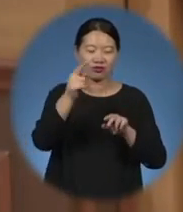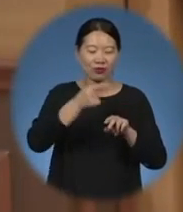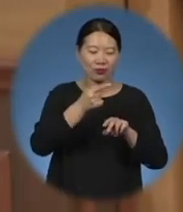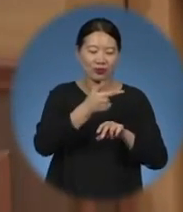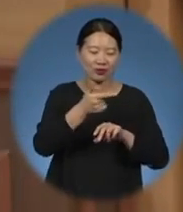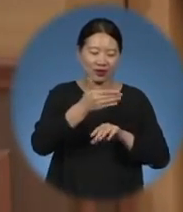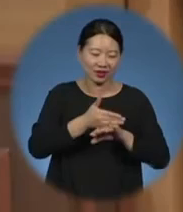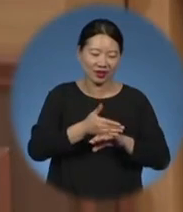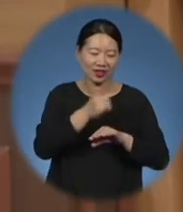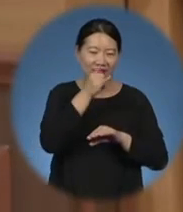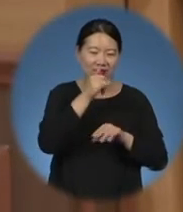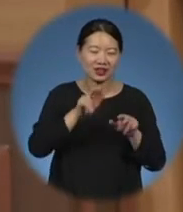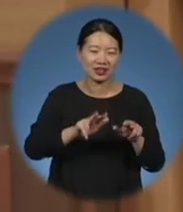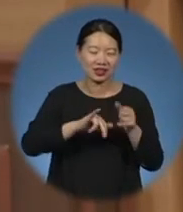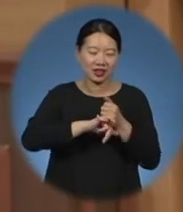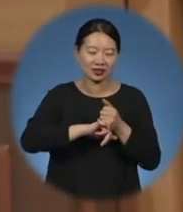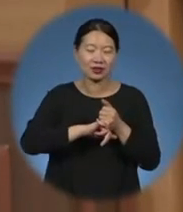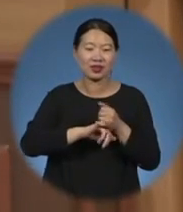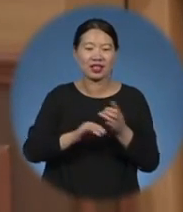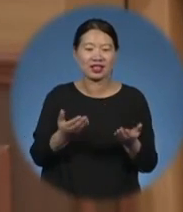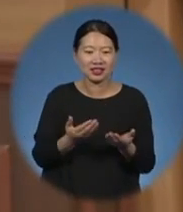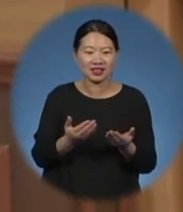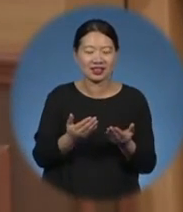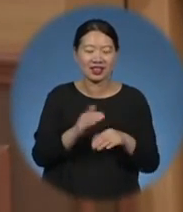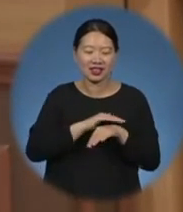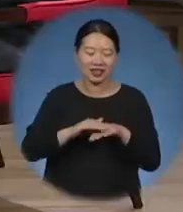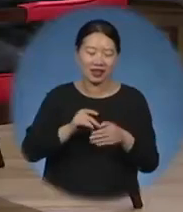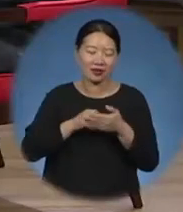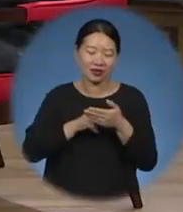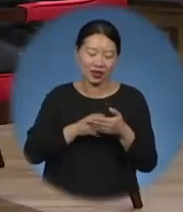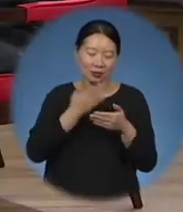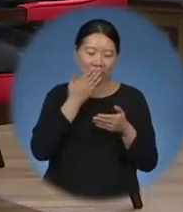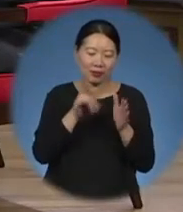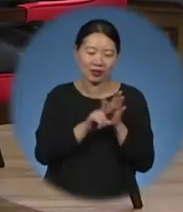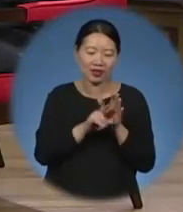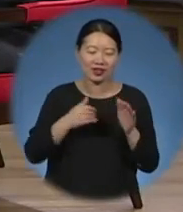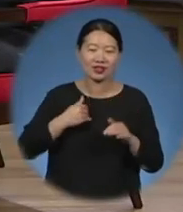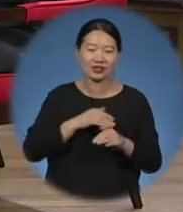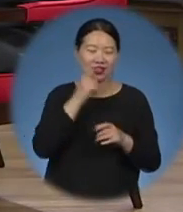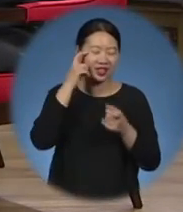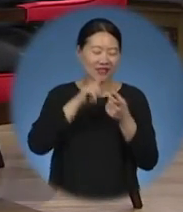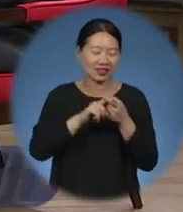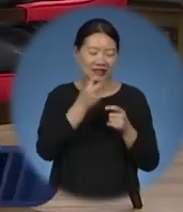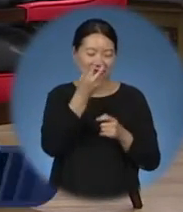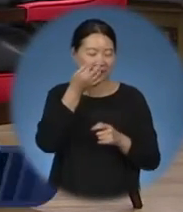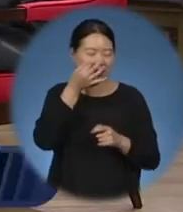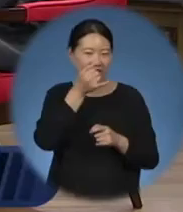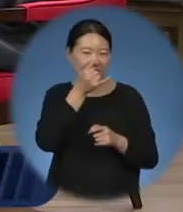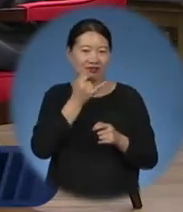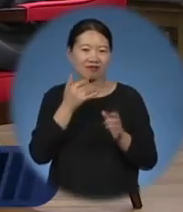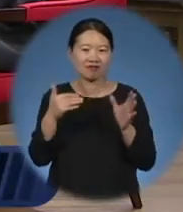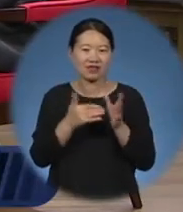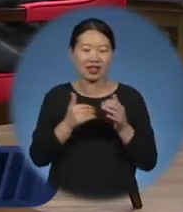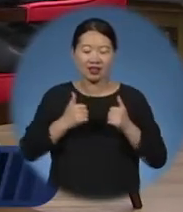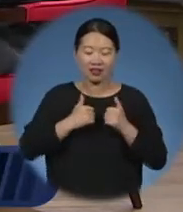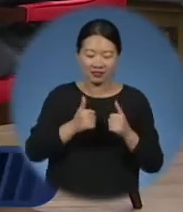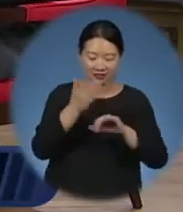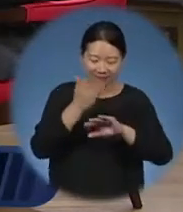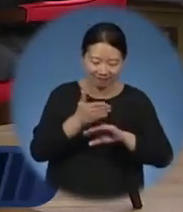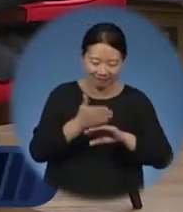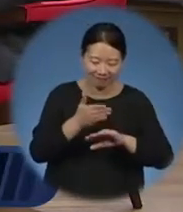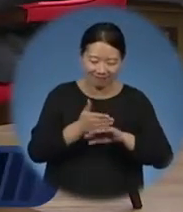감사드리고 지금 약속하신 업무들 잘 추진되도록 저희도 관심 갖고 지켜보도록 하겠습니다. 예, 고맙습니다. 열심히 하겠습니다.